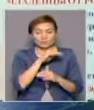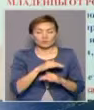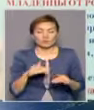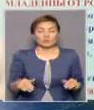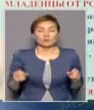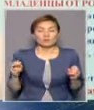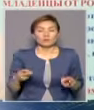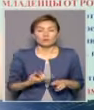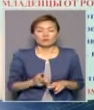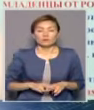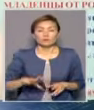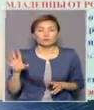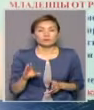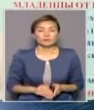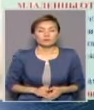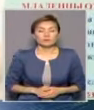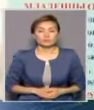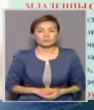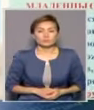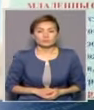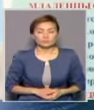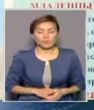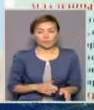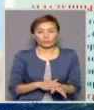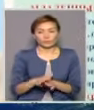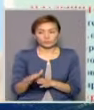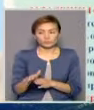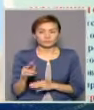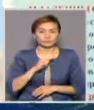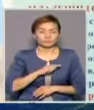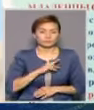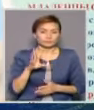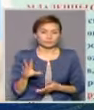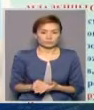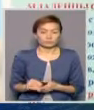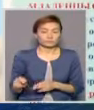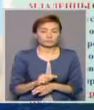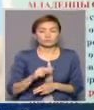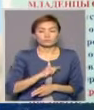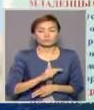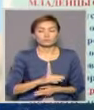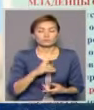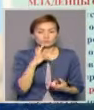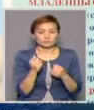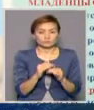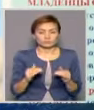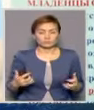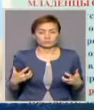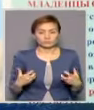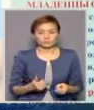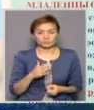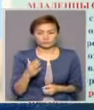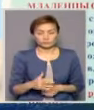поэтому естественно наша поликлиника полностью проводит все-таки мероприятию работ для укрепления наших детей здоровье детей